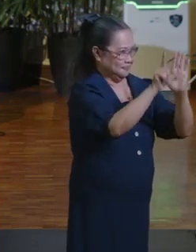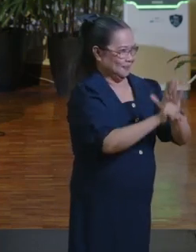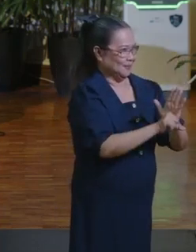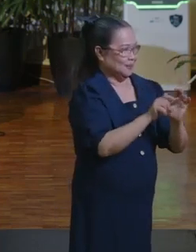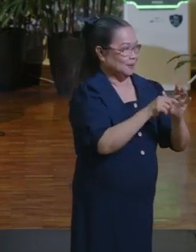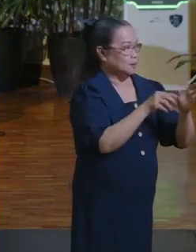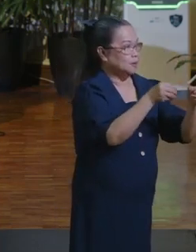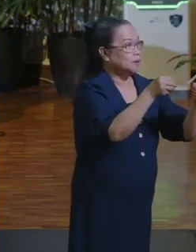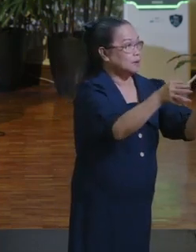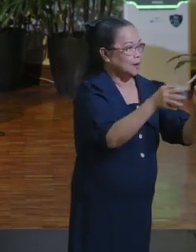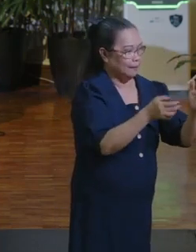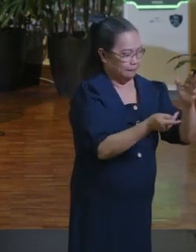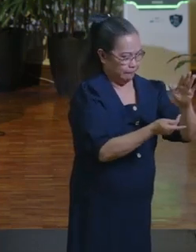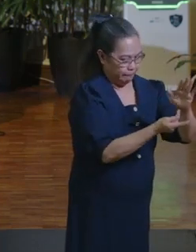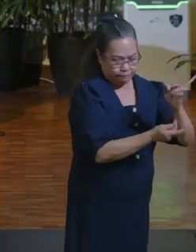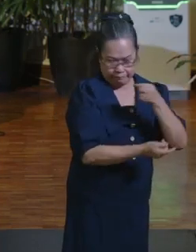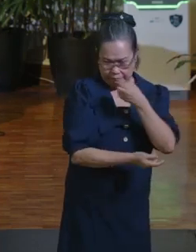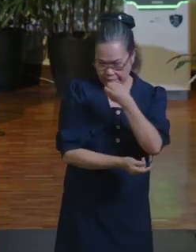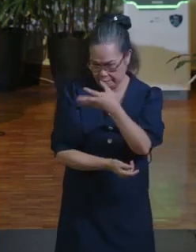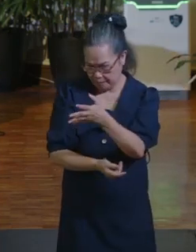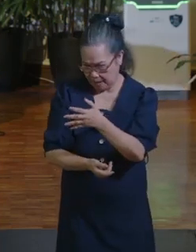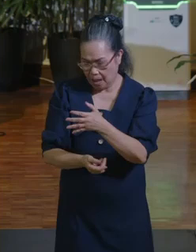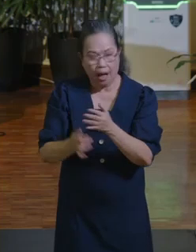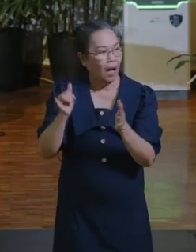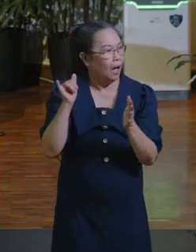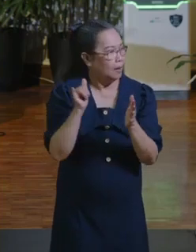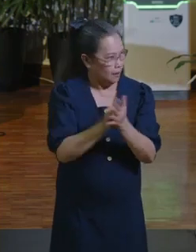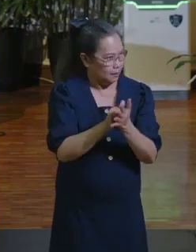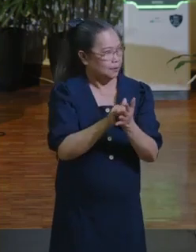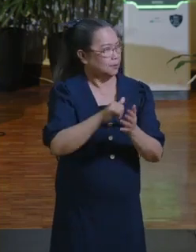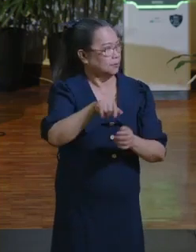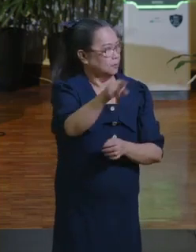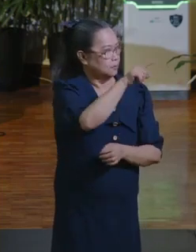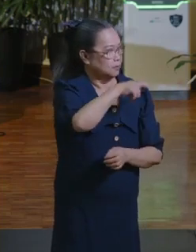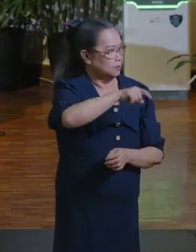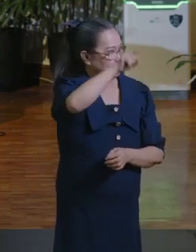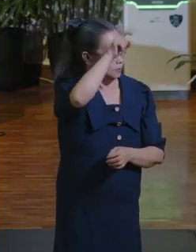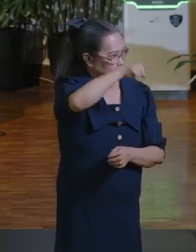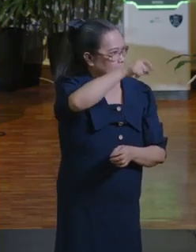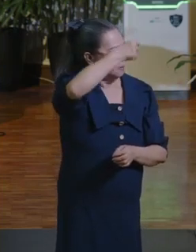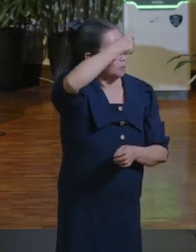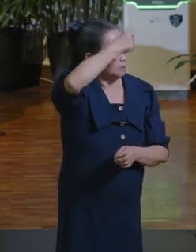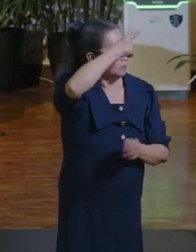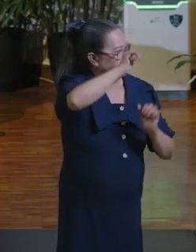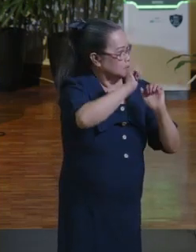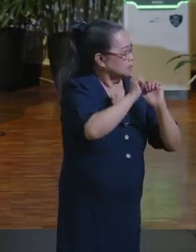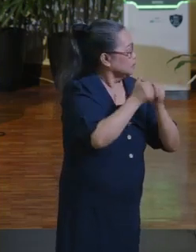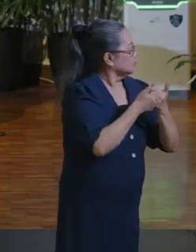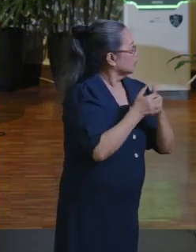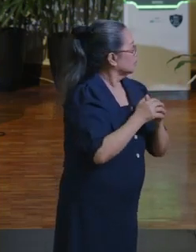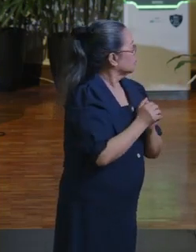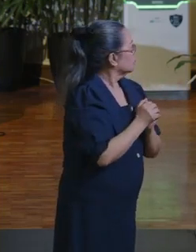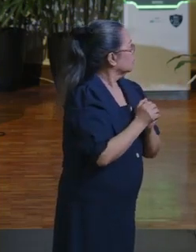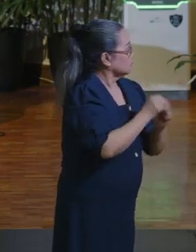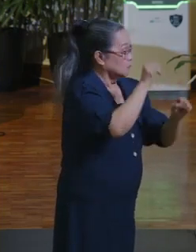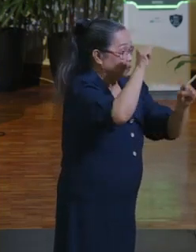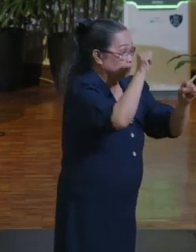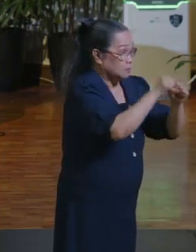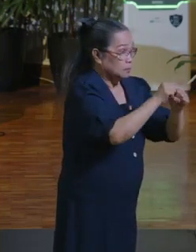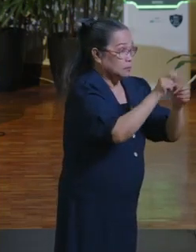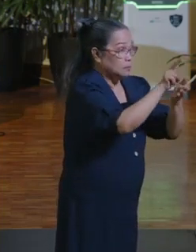na ibinigay ni Pablo. Yun ang konteksto, doon tayo nang gagaling. So ngayon, ang sabi sa